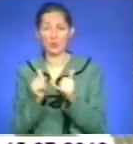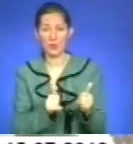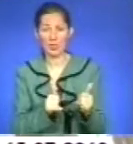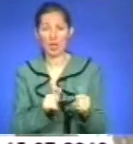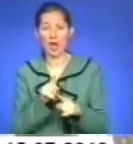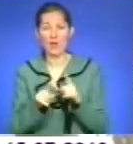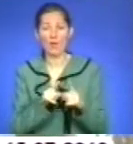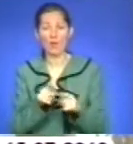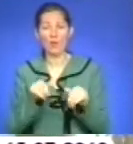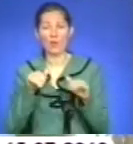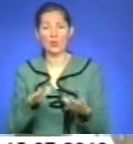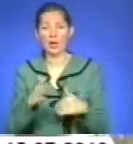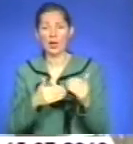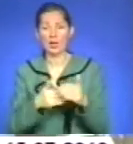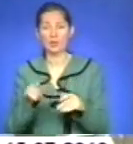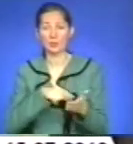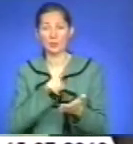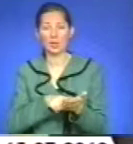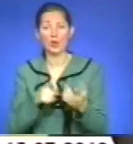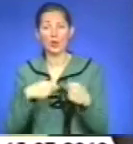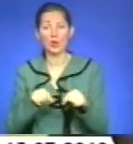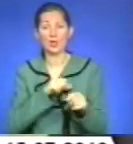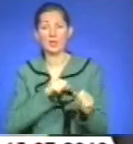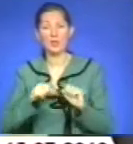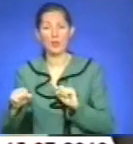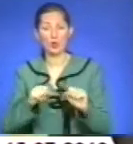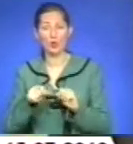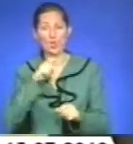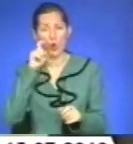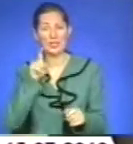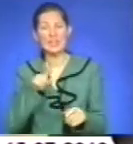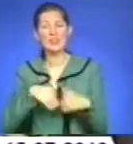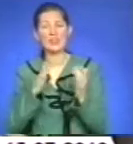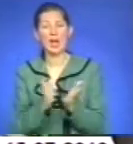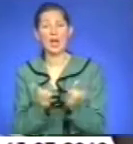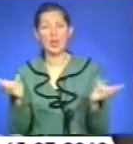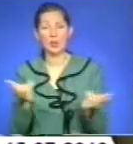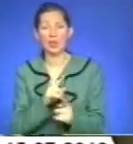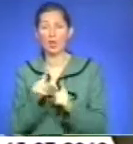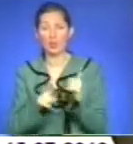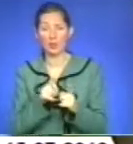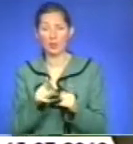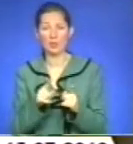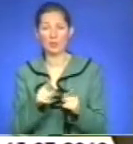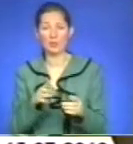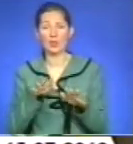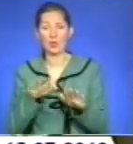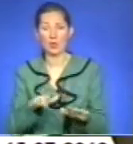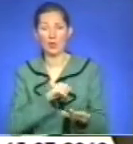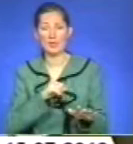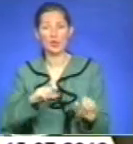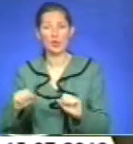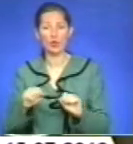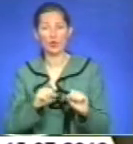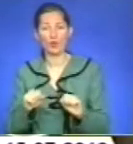кадрового питання в органах самоврядування України. Чи взагалі потрібне реформування місцевого